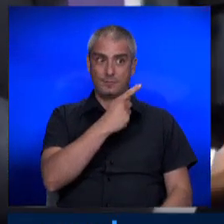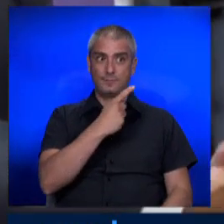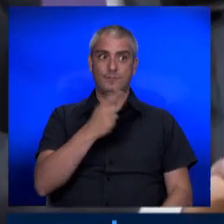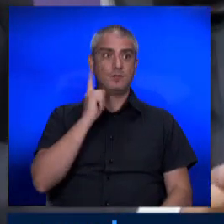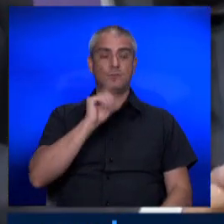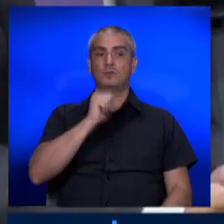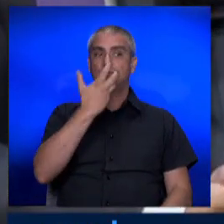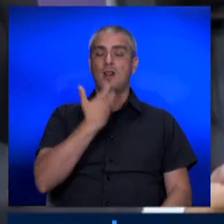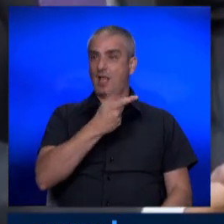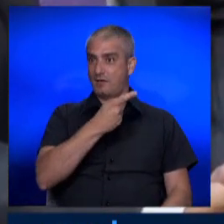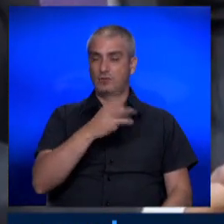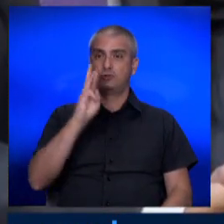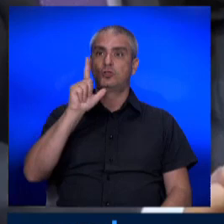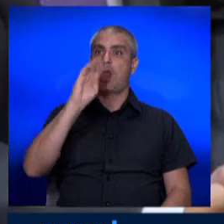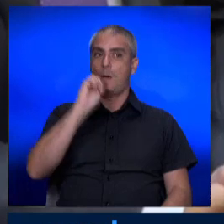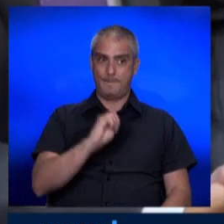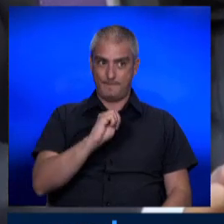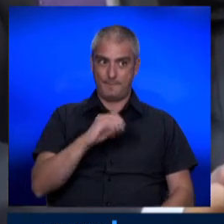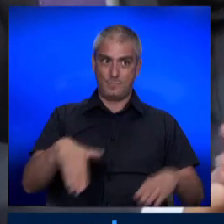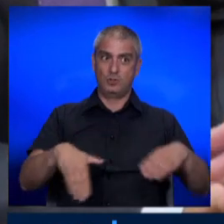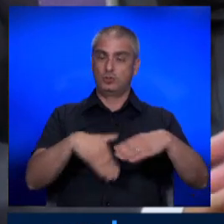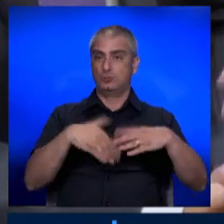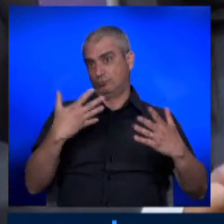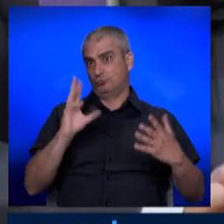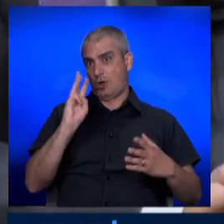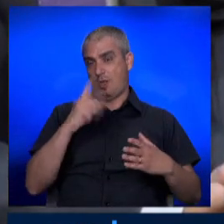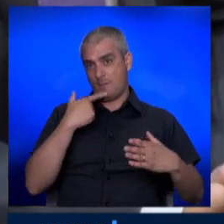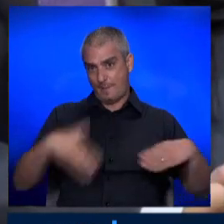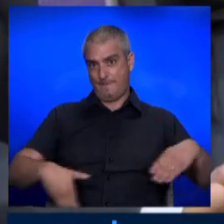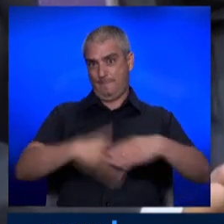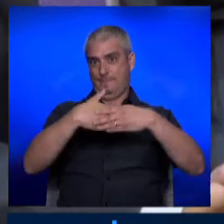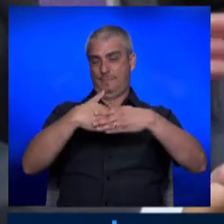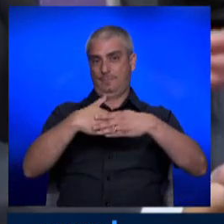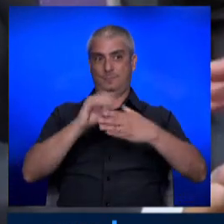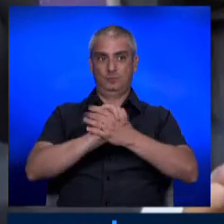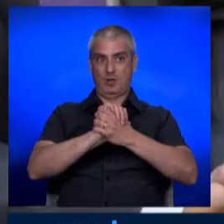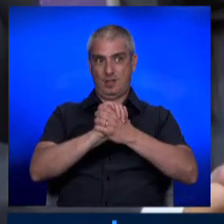of the rabbi is Shalom. Shalom in Israel meaning peace. So it's